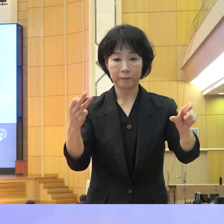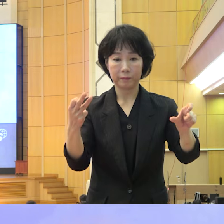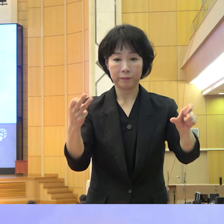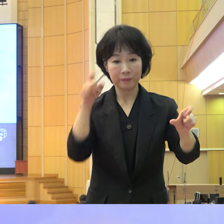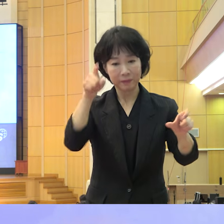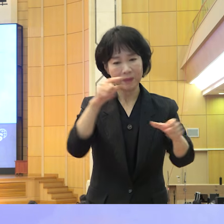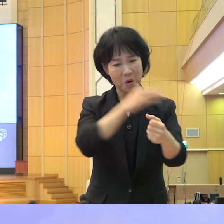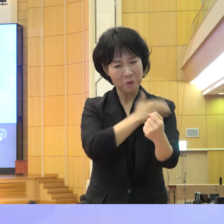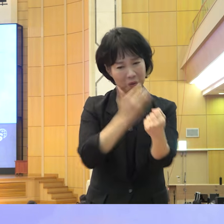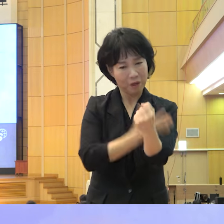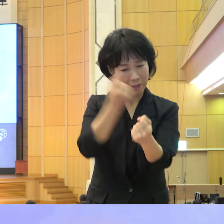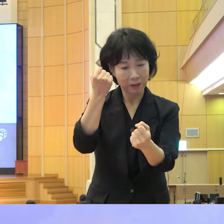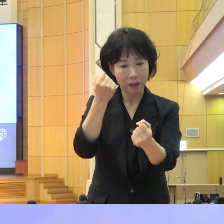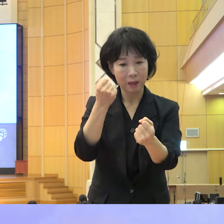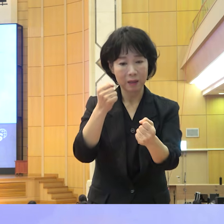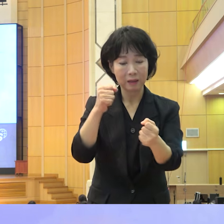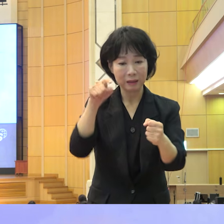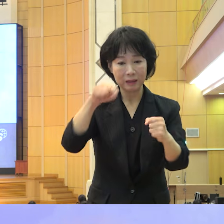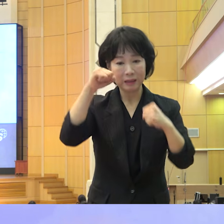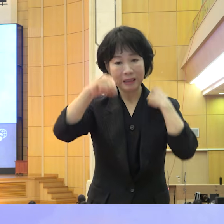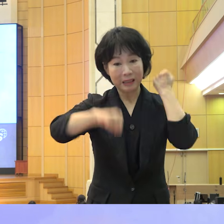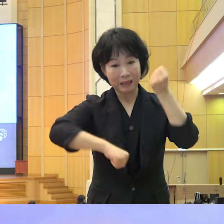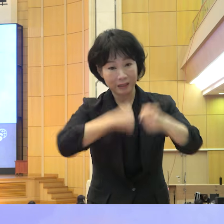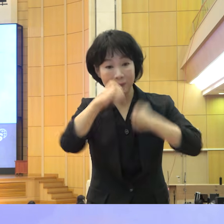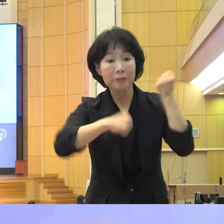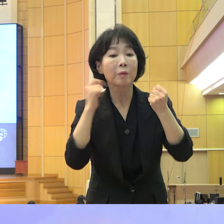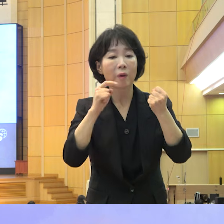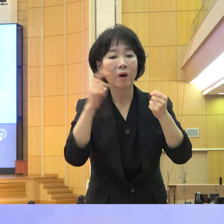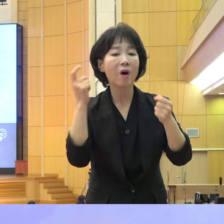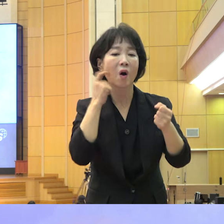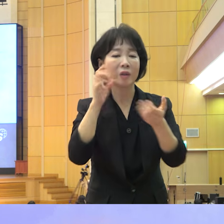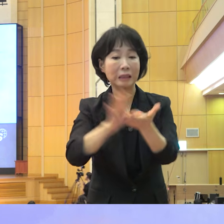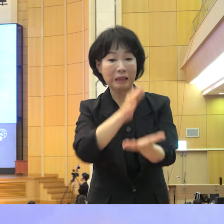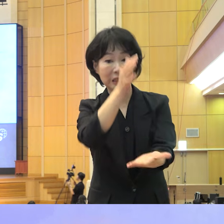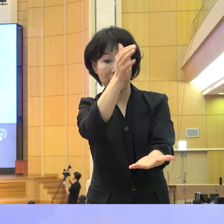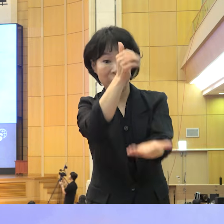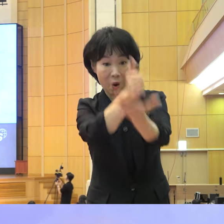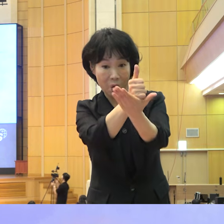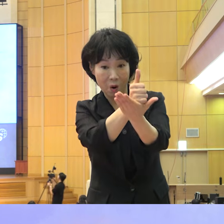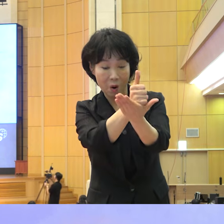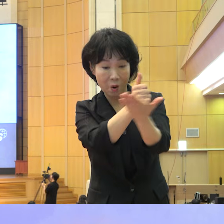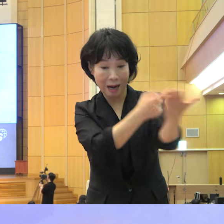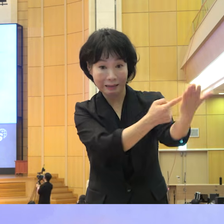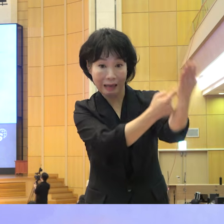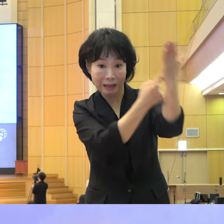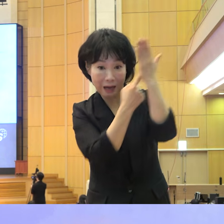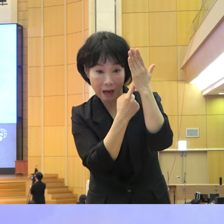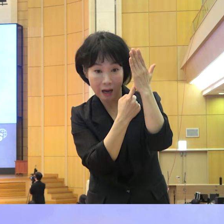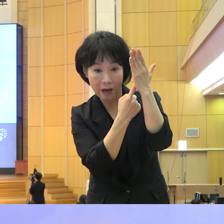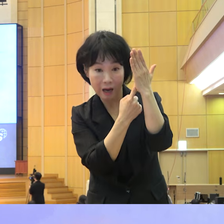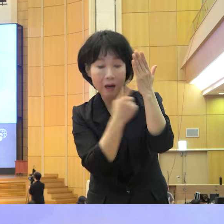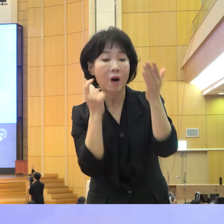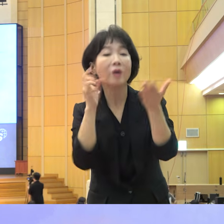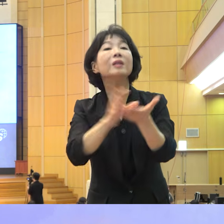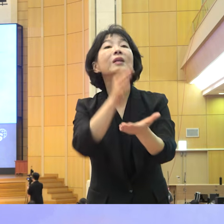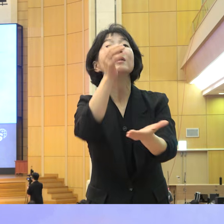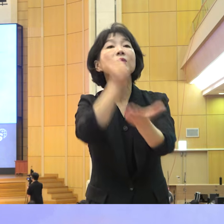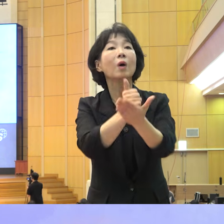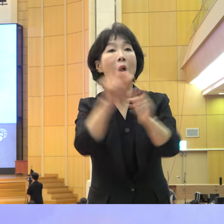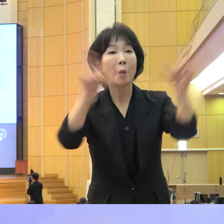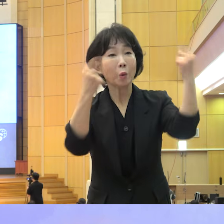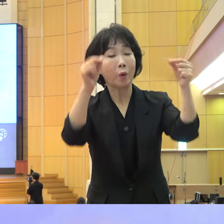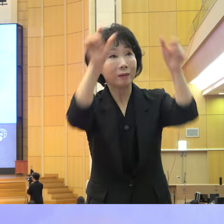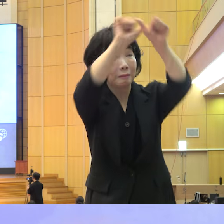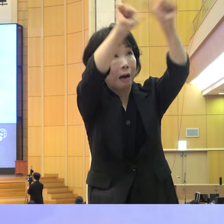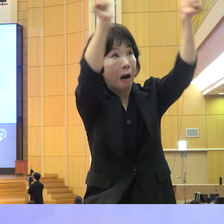받아 그 짐승의 우상에, 여기서 짐승은 적그리스도를 말합니다. 적그리스도가 나타나게 되면 적그리스도의 신상,